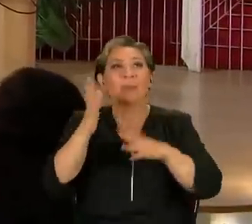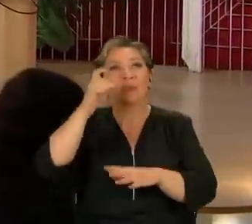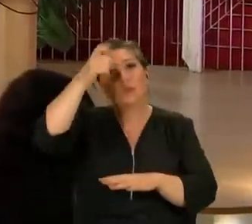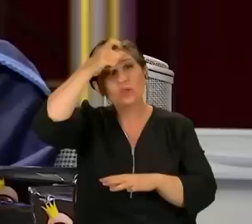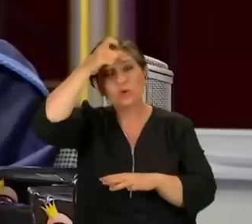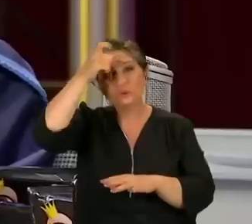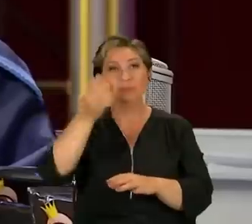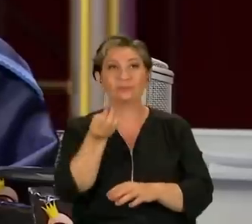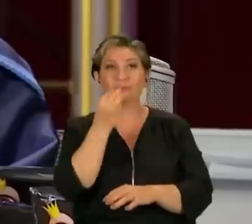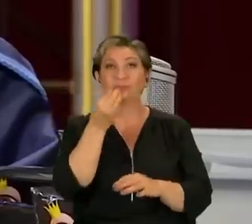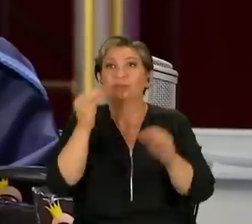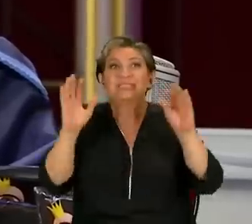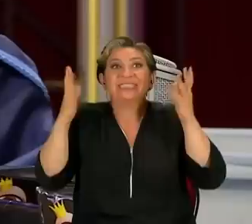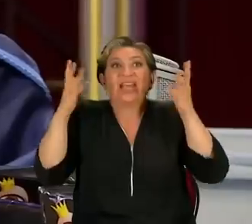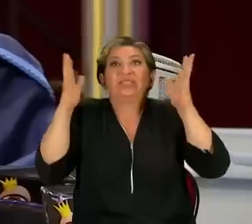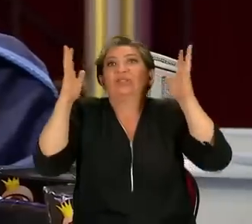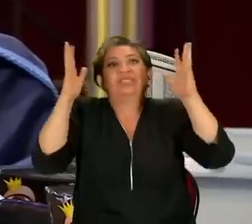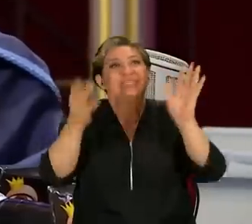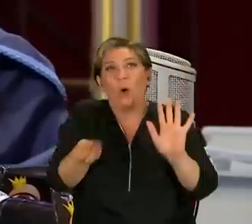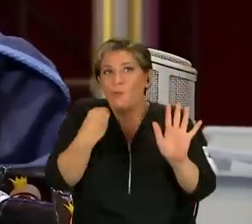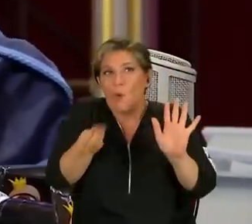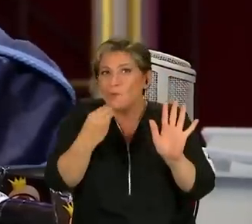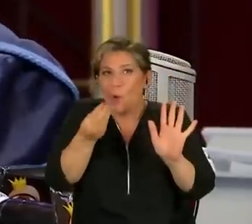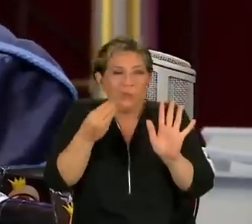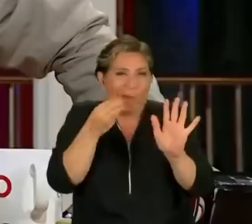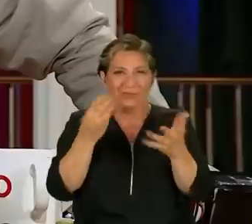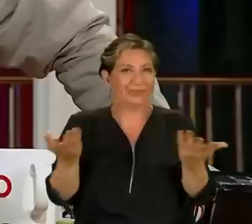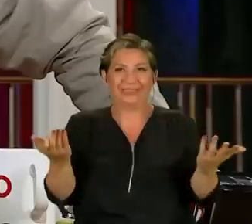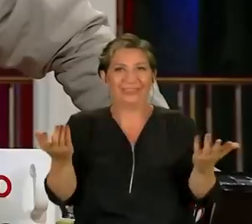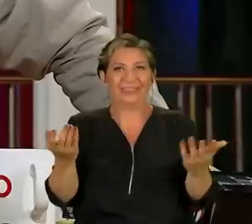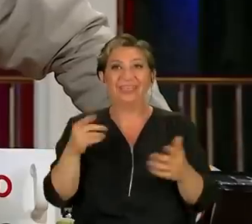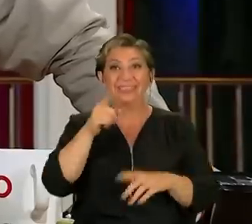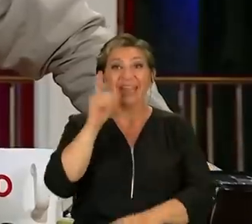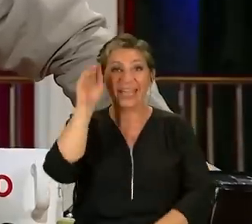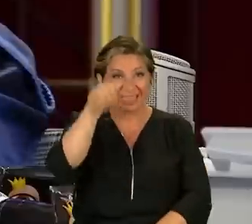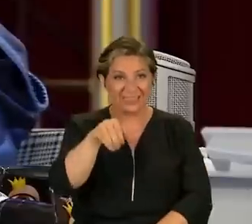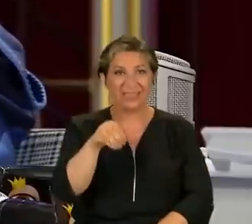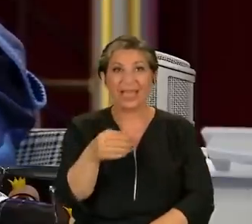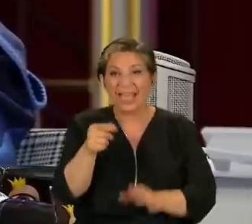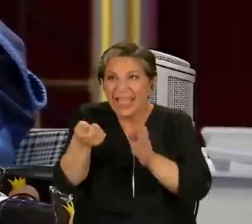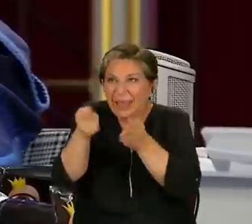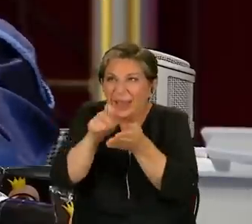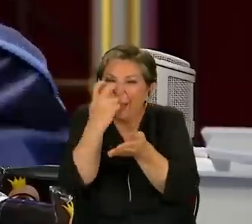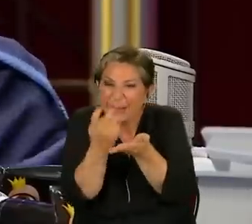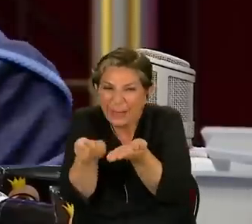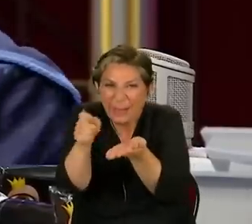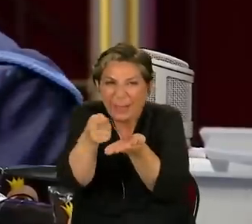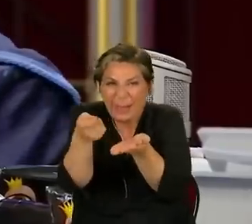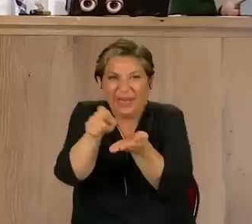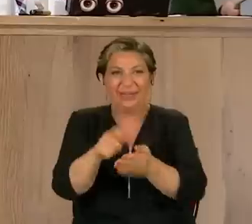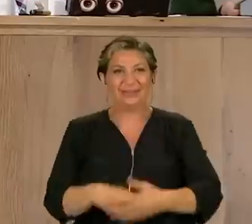Turkish food delicious. Delicious. Delicious. Sana gelince kaşıkla koy üç